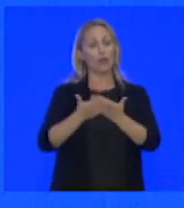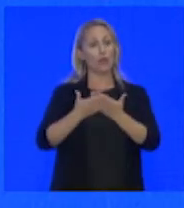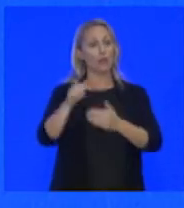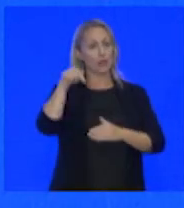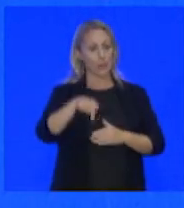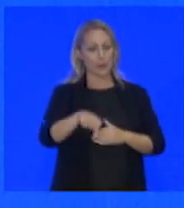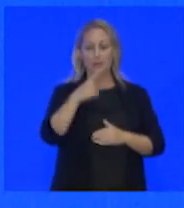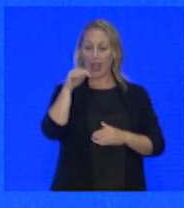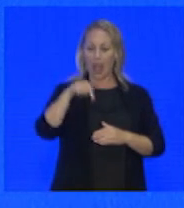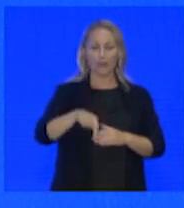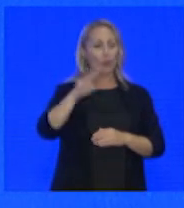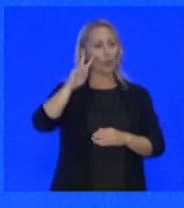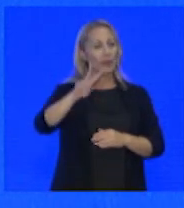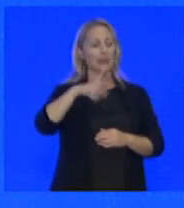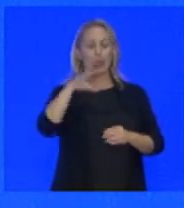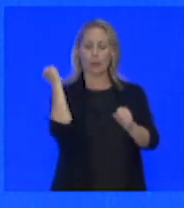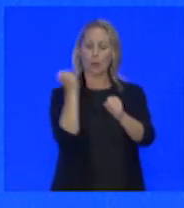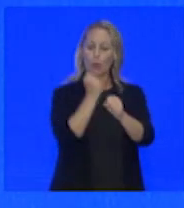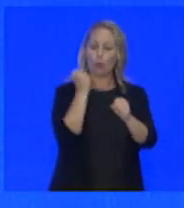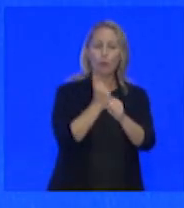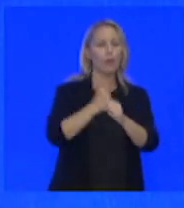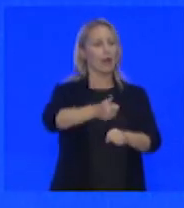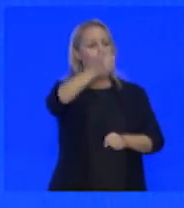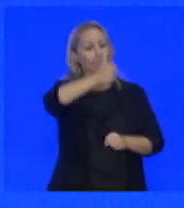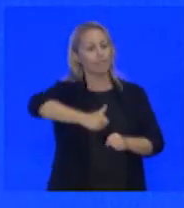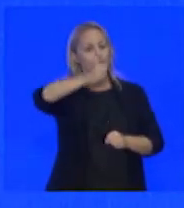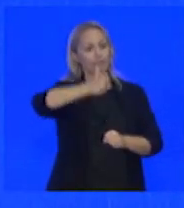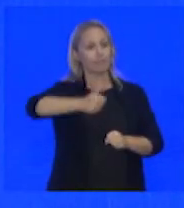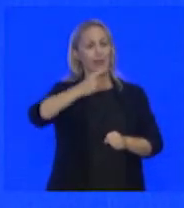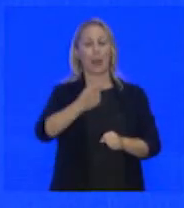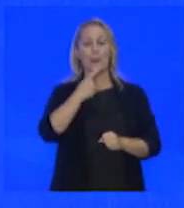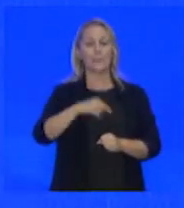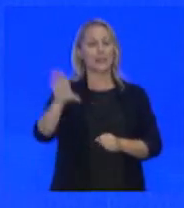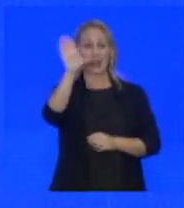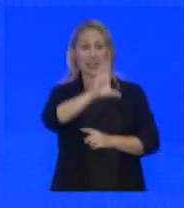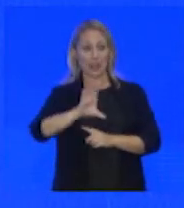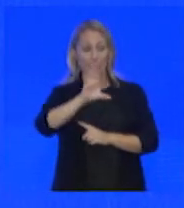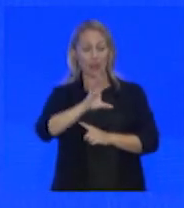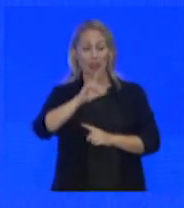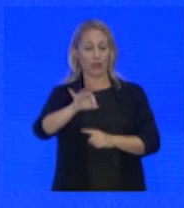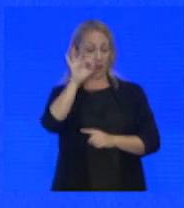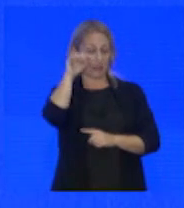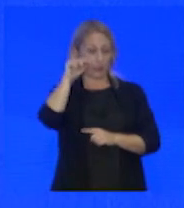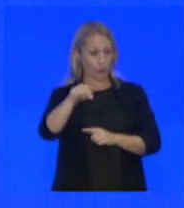μόχθου των Ελλήνων. Ζωντανή διαφήμιση πάντα για τη Θεσσαλονίκη, για τη Μακεδονία, για τη Βόρεια Ελλάδα.